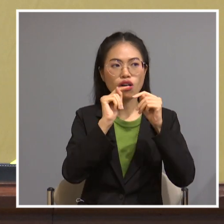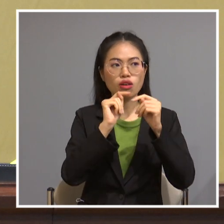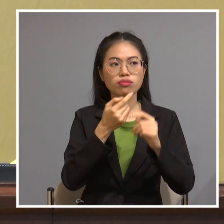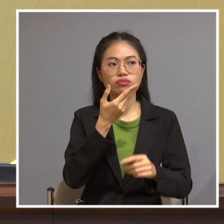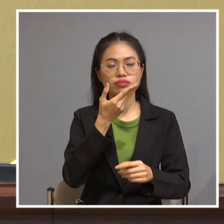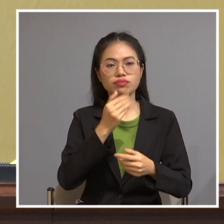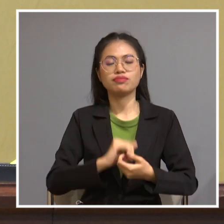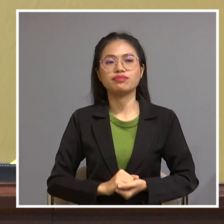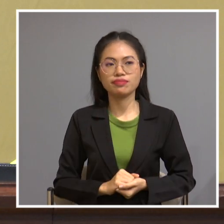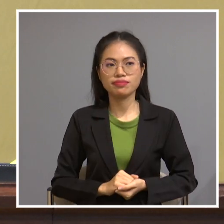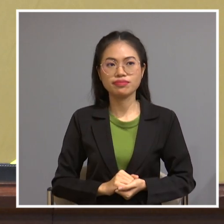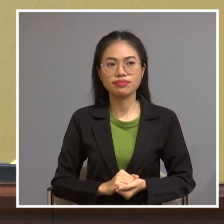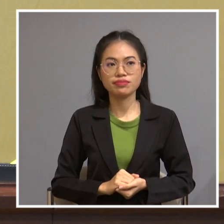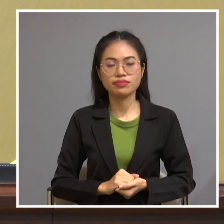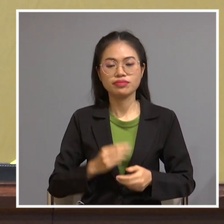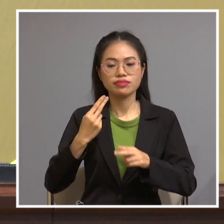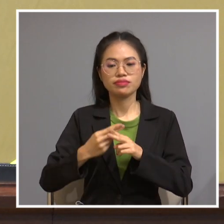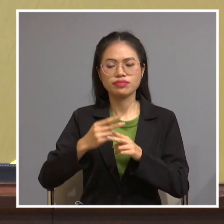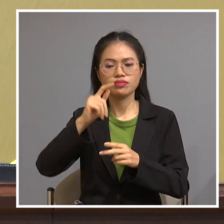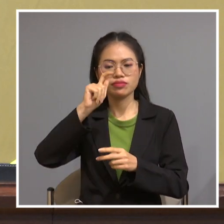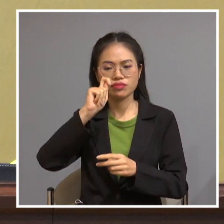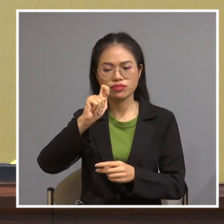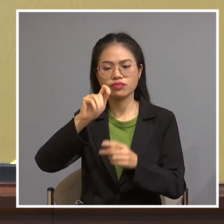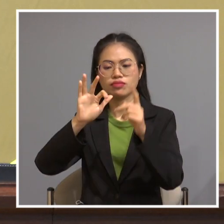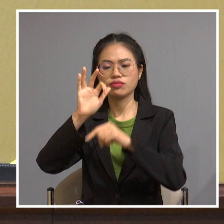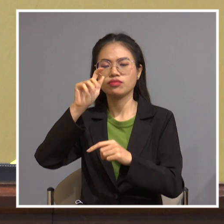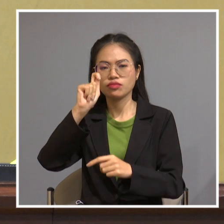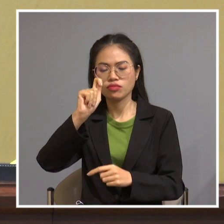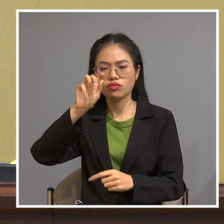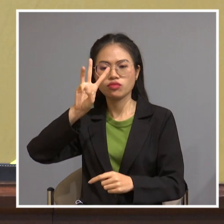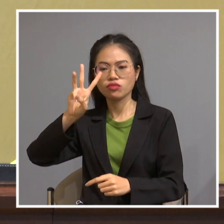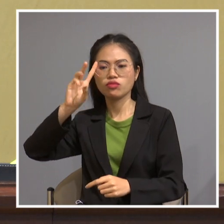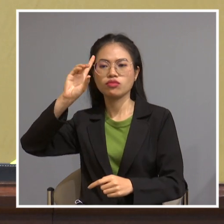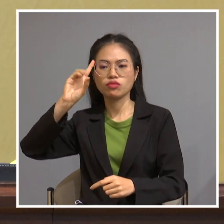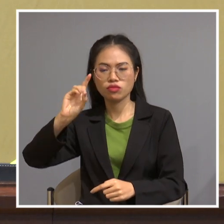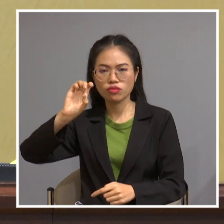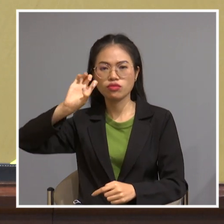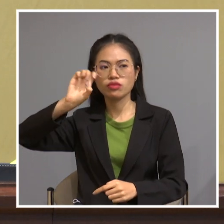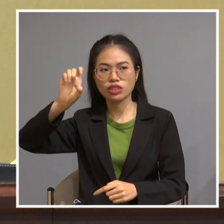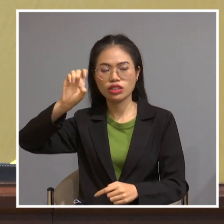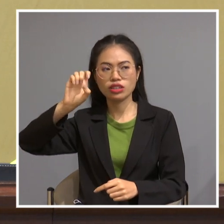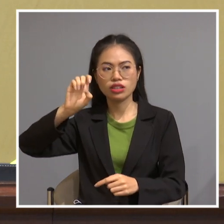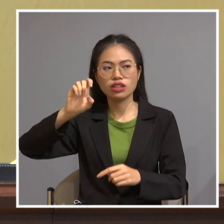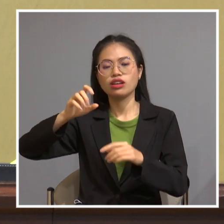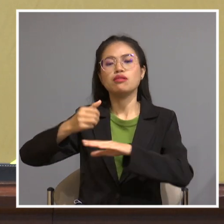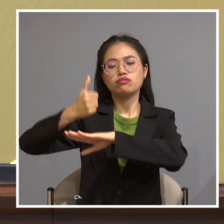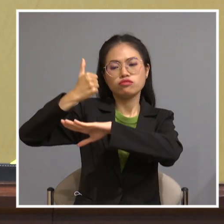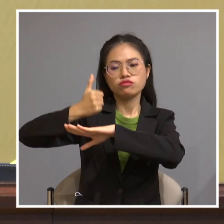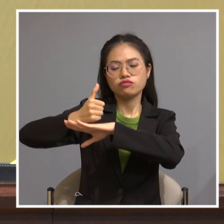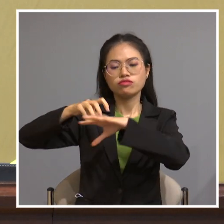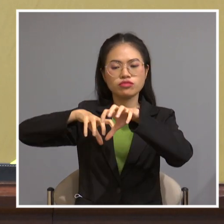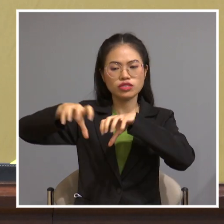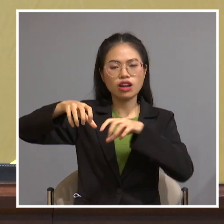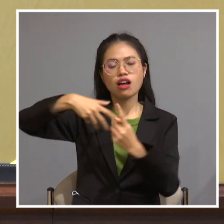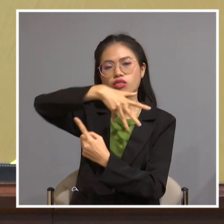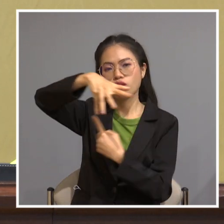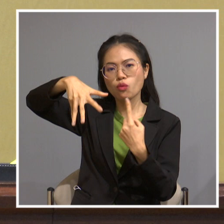น่าจะไม่ผดหน่ Więc ออ์วดีพูดหน่การกองส่งแวดล้อมกลมส่เสริมการปกครองส่วนท้องถิน